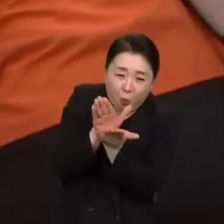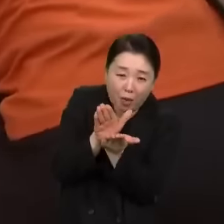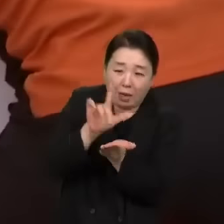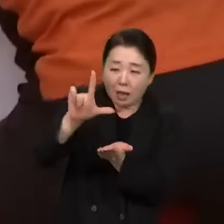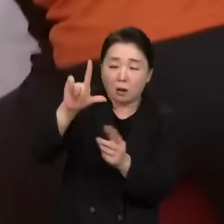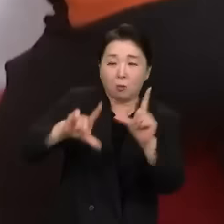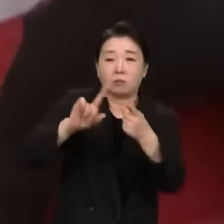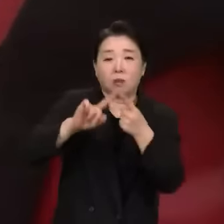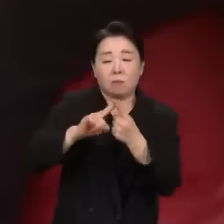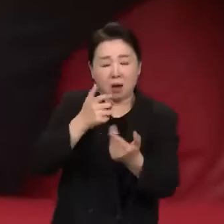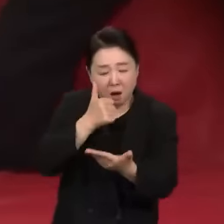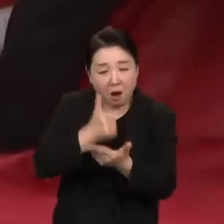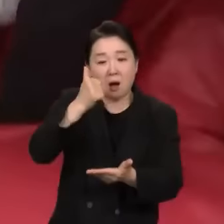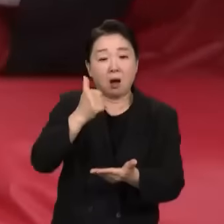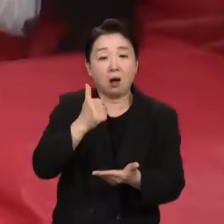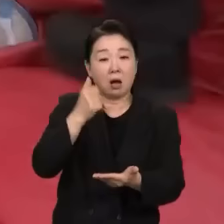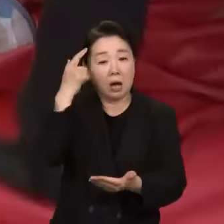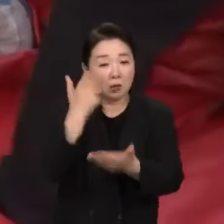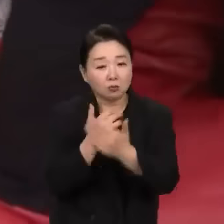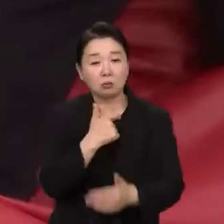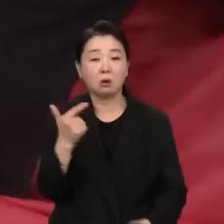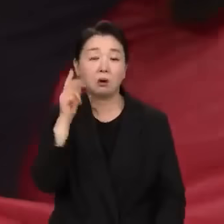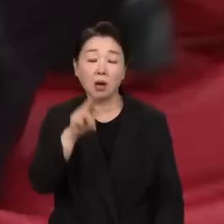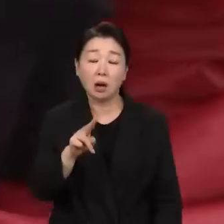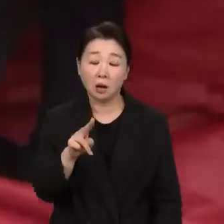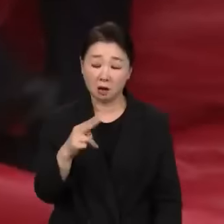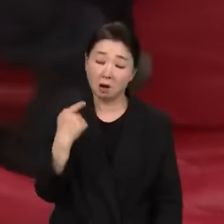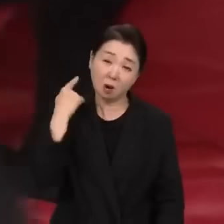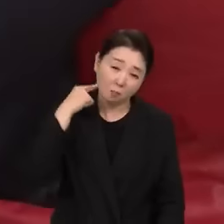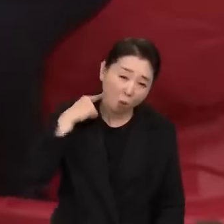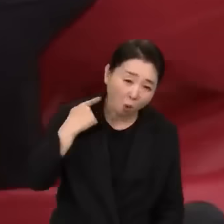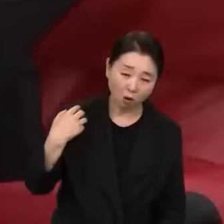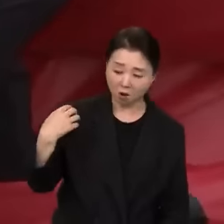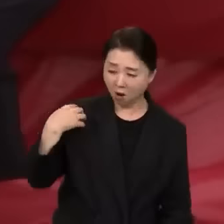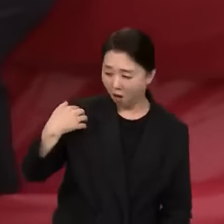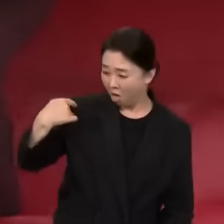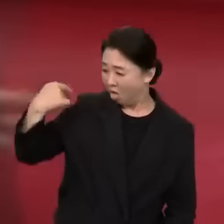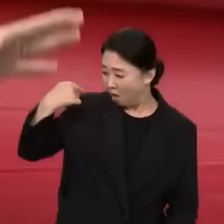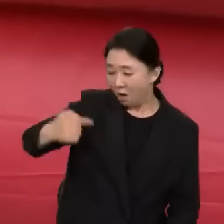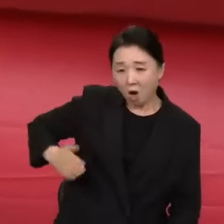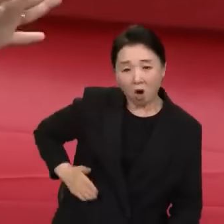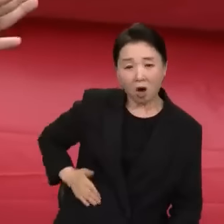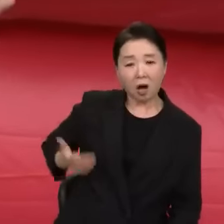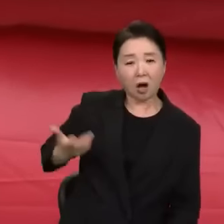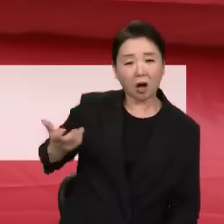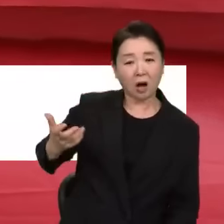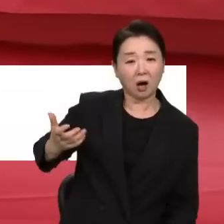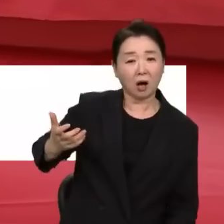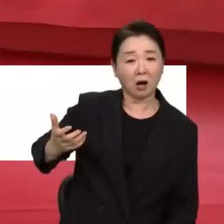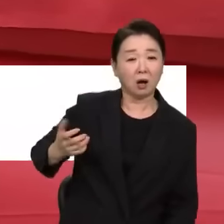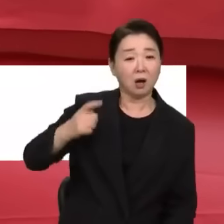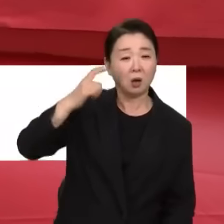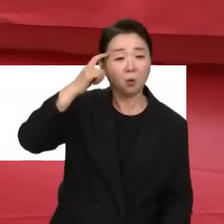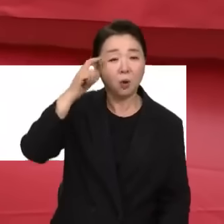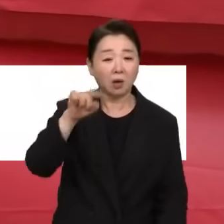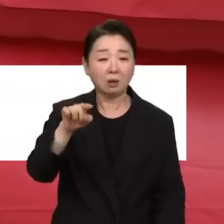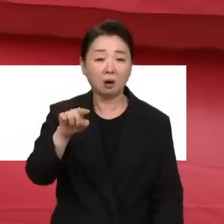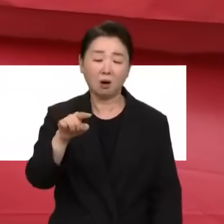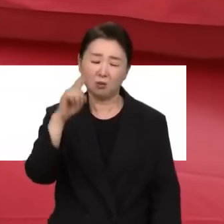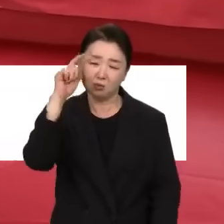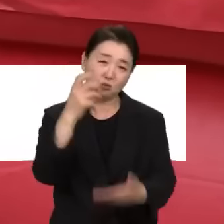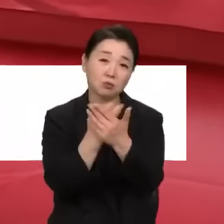심합니다. 목부터 어깨, 등, 허리까지 아픕니다. 생각보다 충격이 있고요.